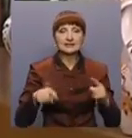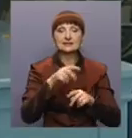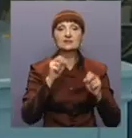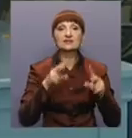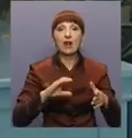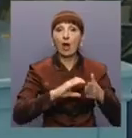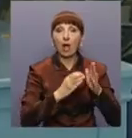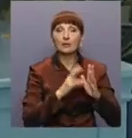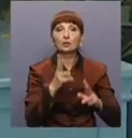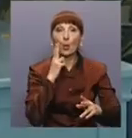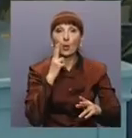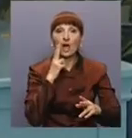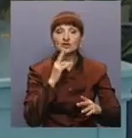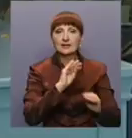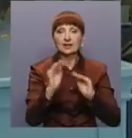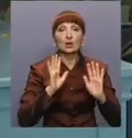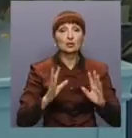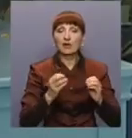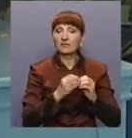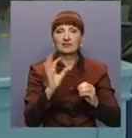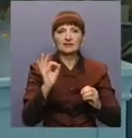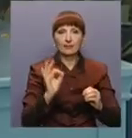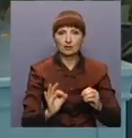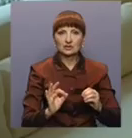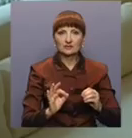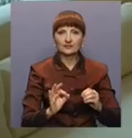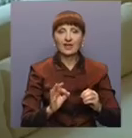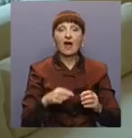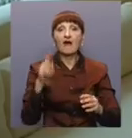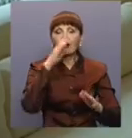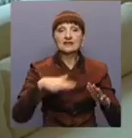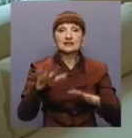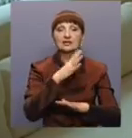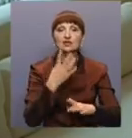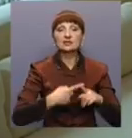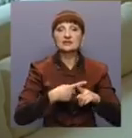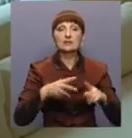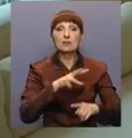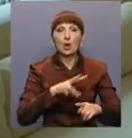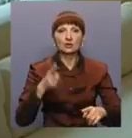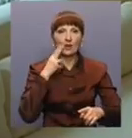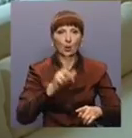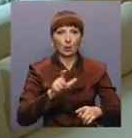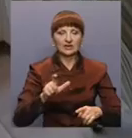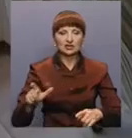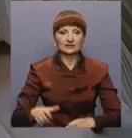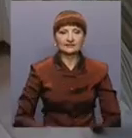специальными кабинами для курения оснащены лишь 15%. Тогда как в стране 4,5 миллиона курильщиков.